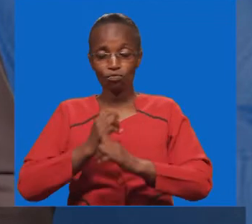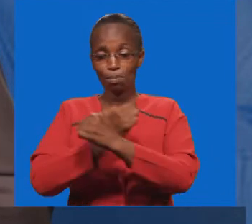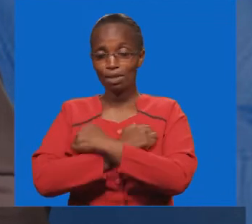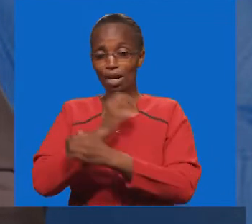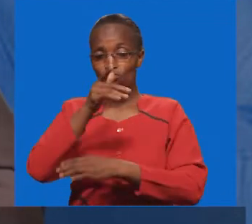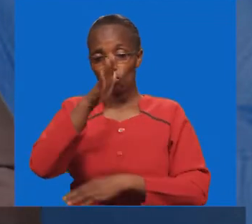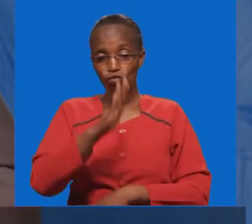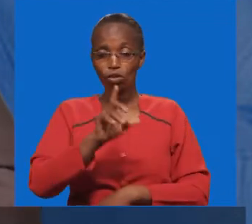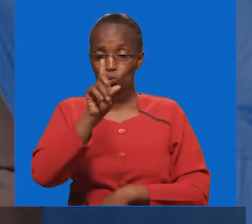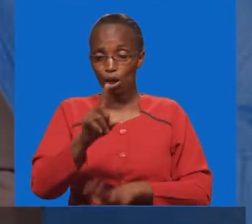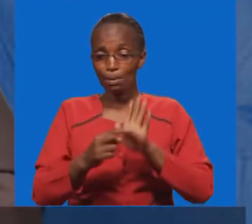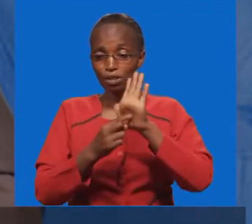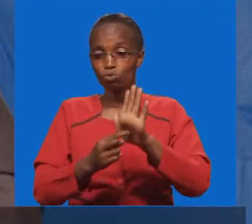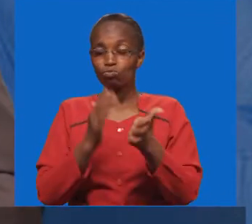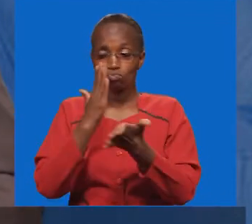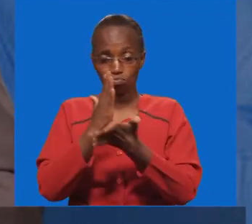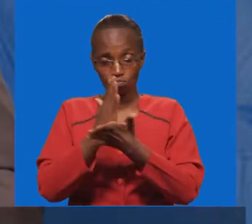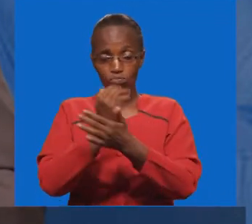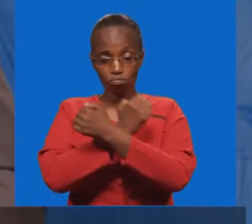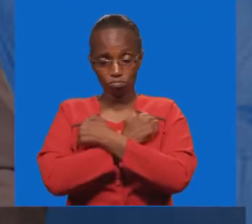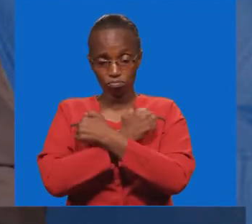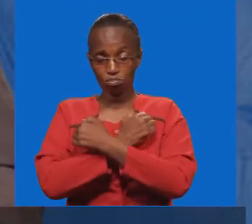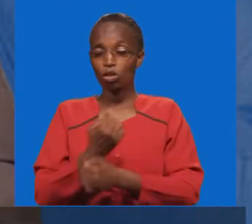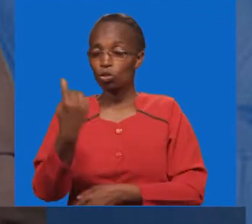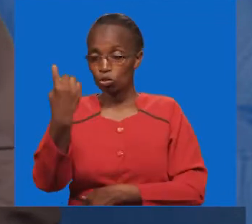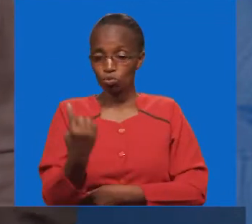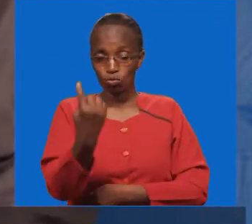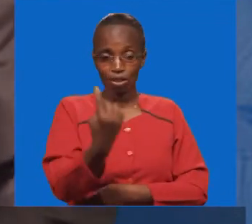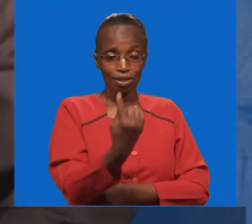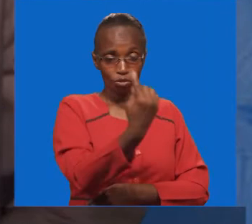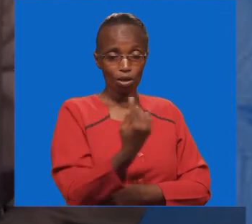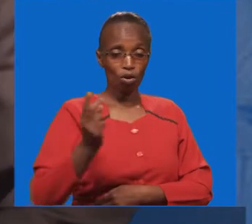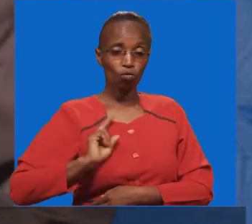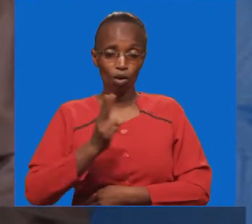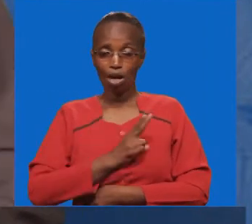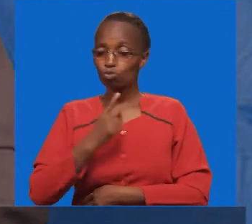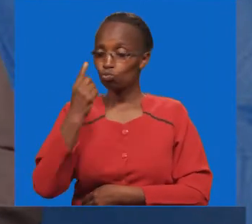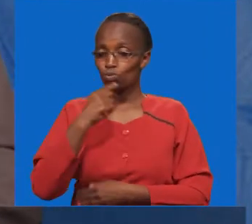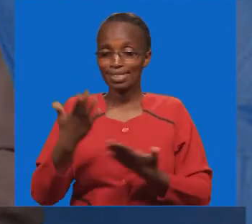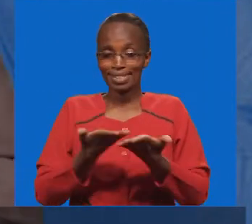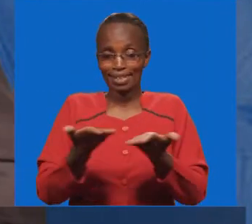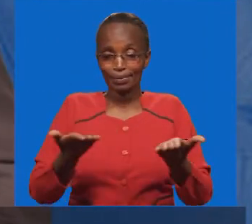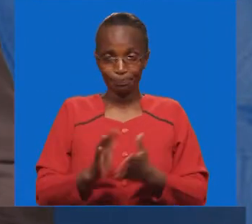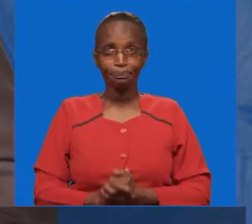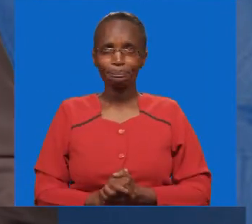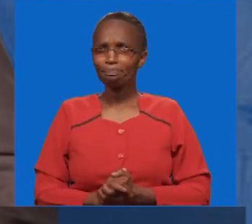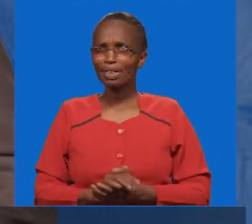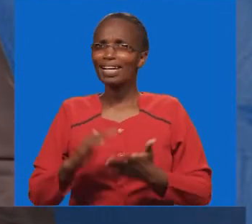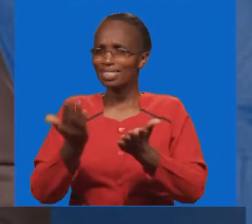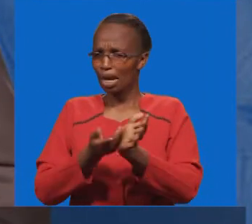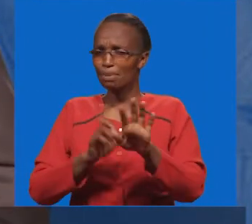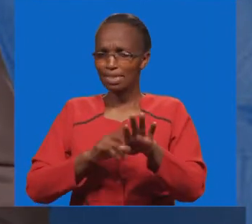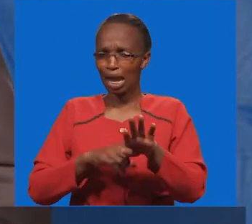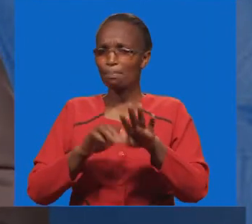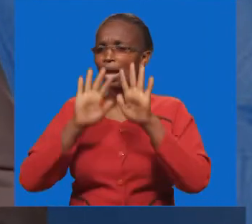ni nini kitakachotutenga na yeye? Tuonyeshe upendo wa kweli kwa kila mmoja